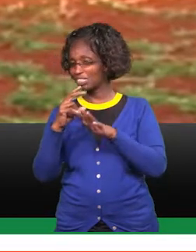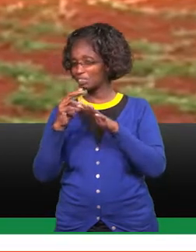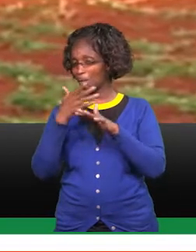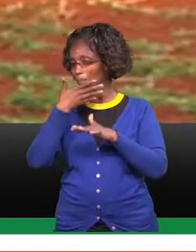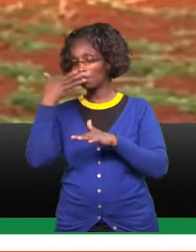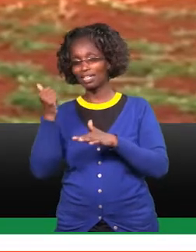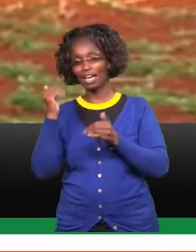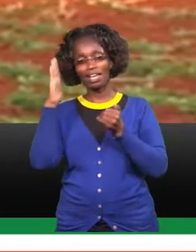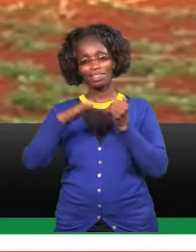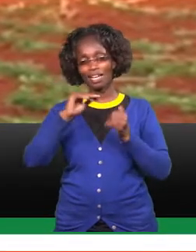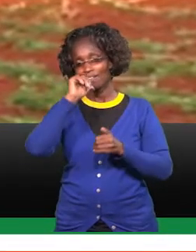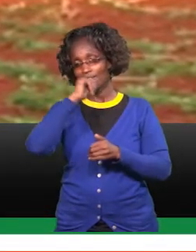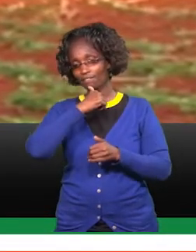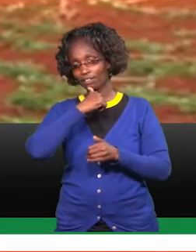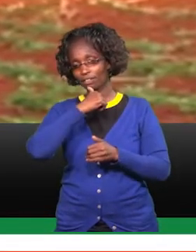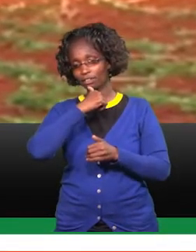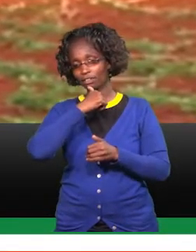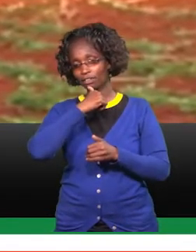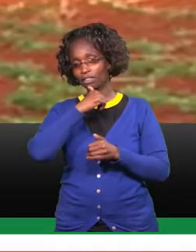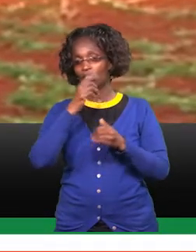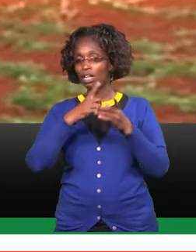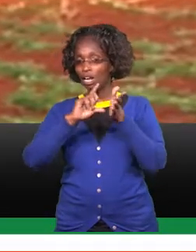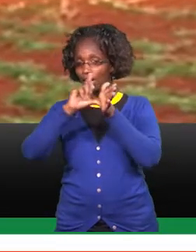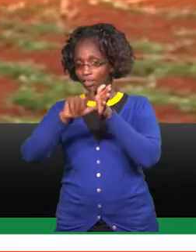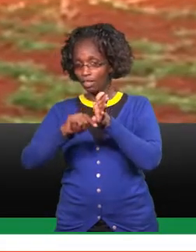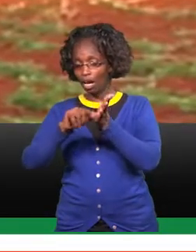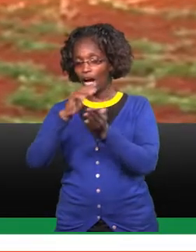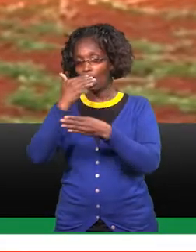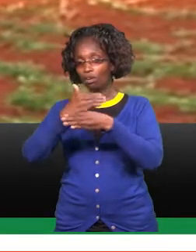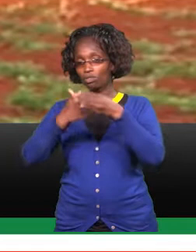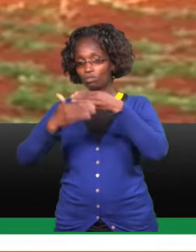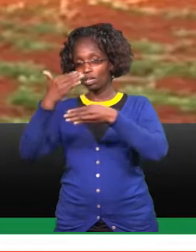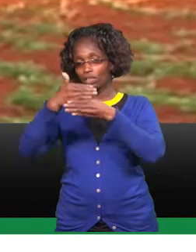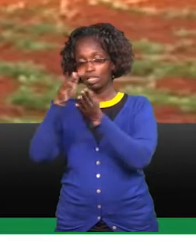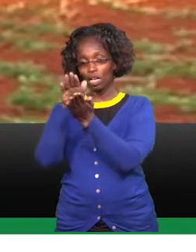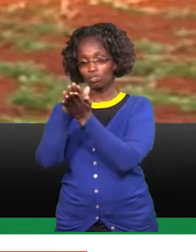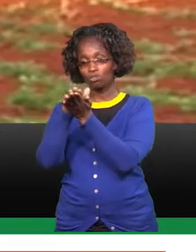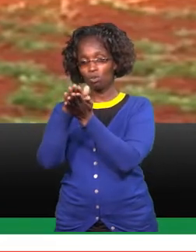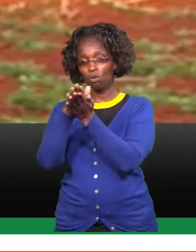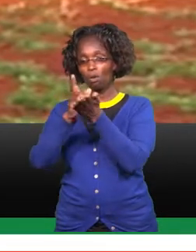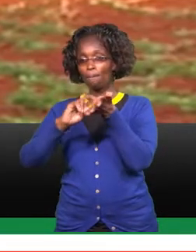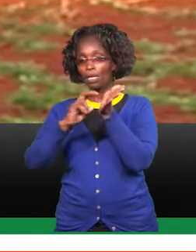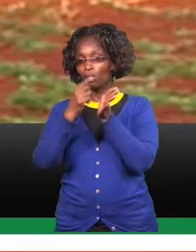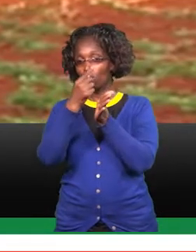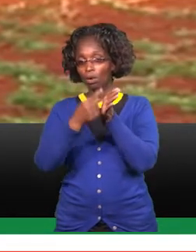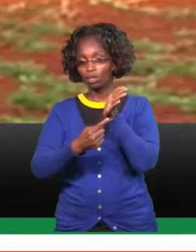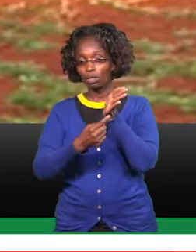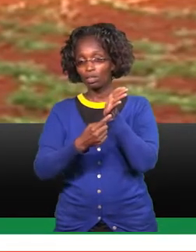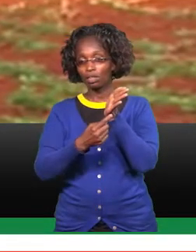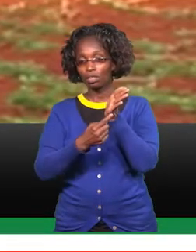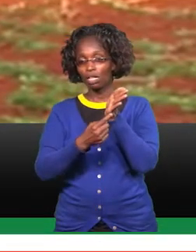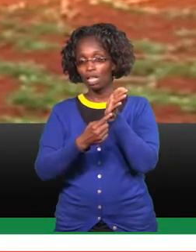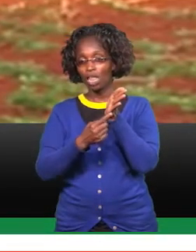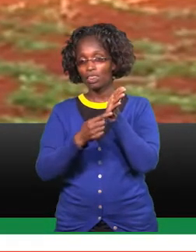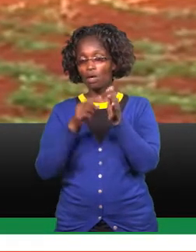nikaona ni vyema kuliko kuteseka na mahali pa kuweka, ikanibidi tena nikajenga store. Kwa hivyo kwa ujumla